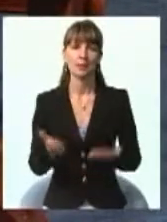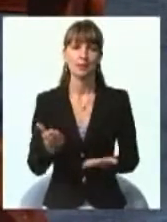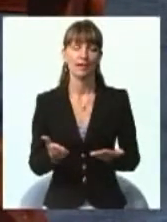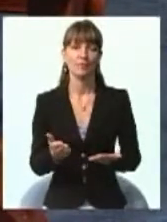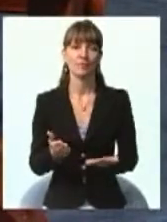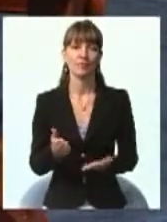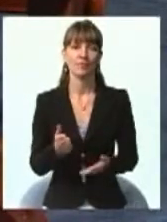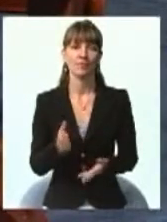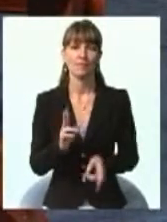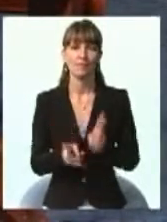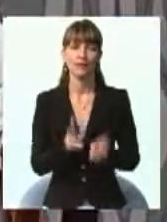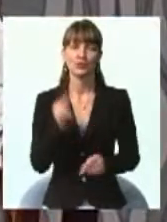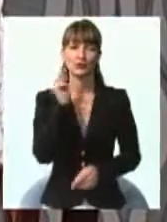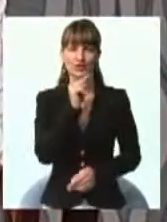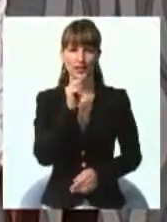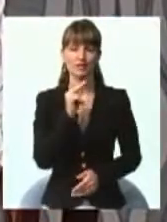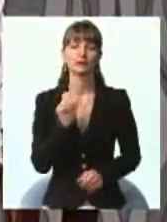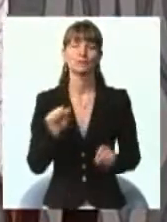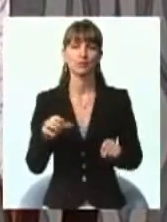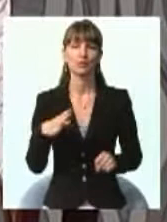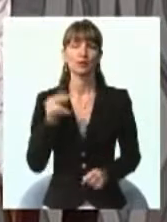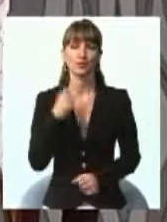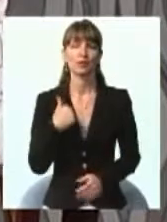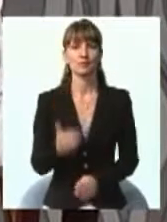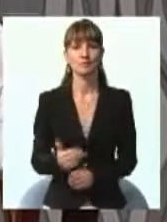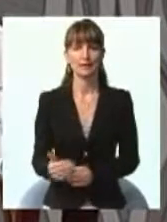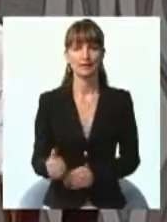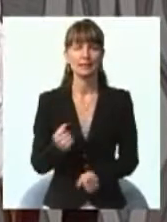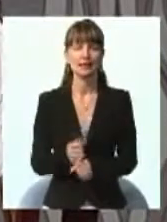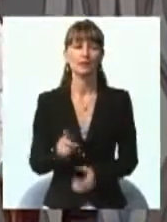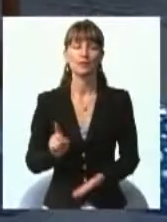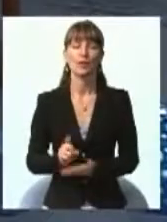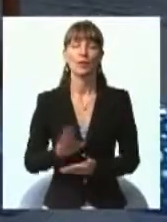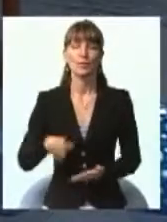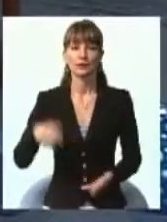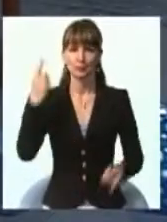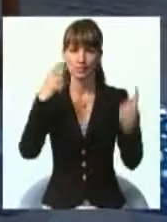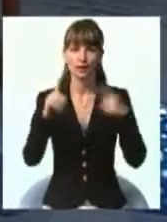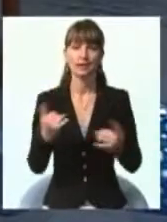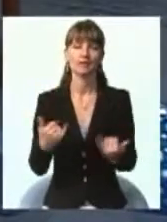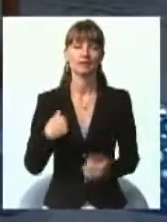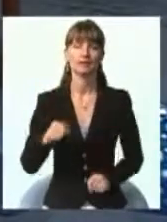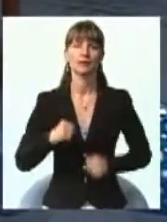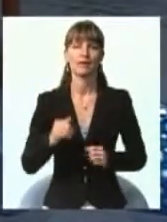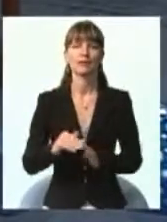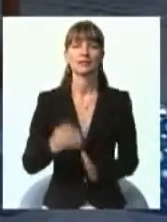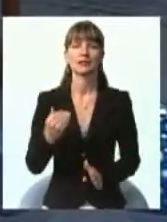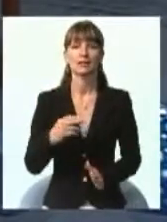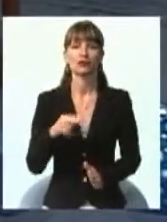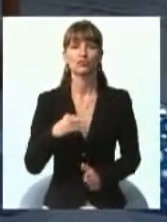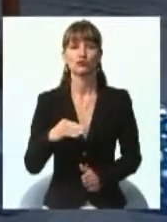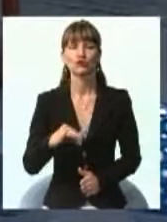Напевно, вариш чай. Ну, можливо, чай ми трішки пізніше заваримо, обов'язково, після мультику. А зараз я намагаюсь викликати